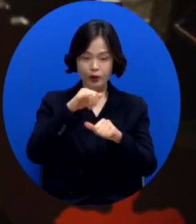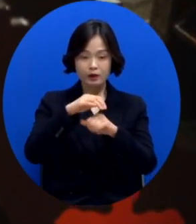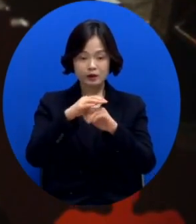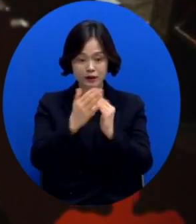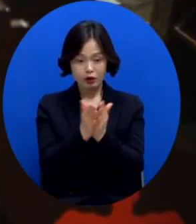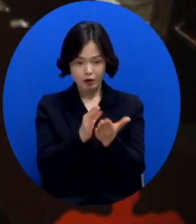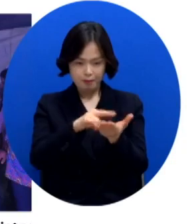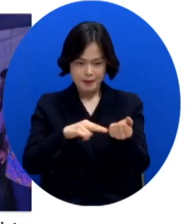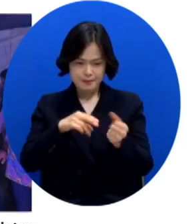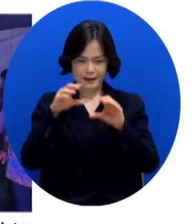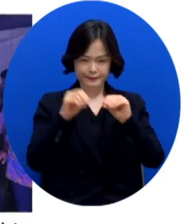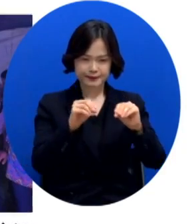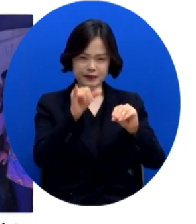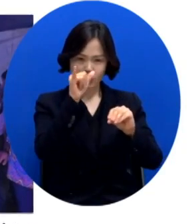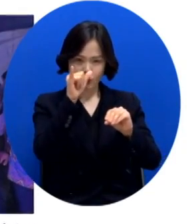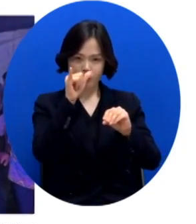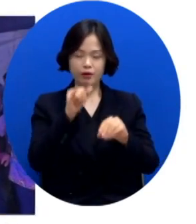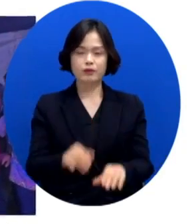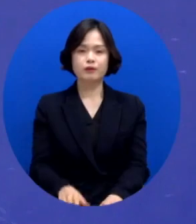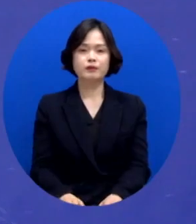등의 문제를 지적했습니다.